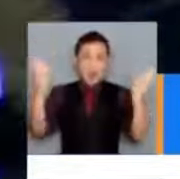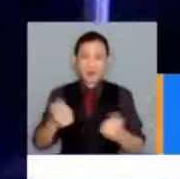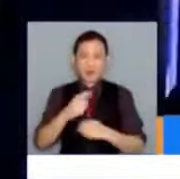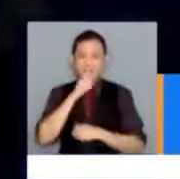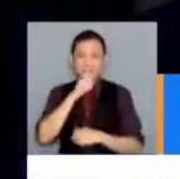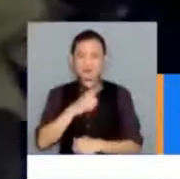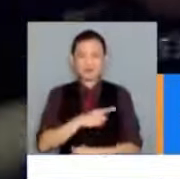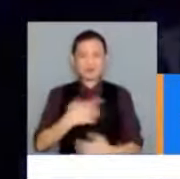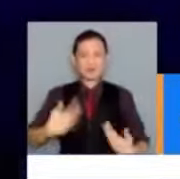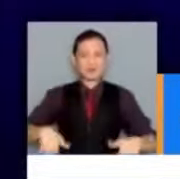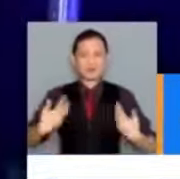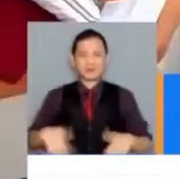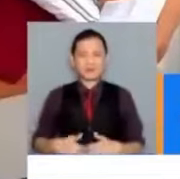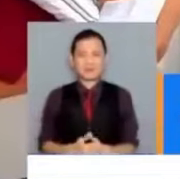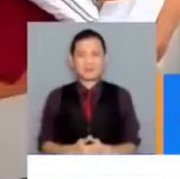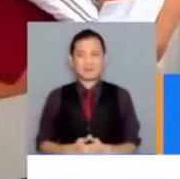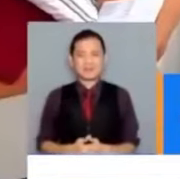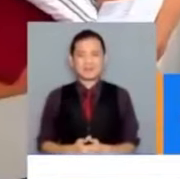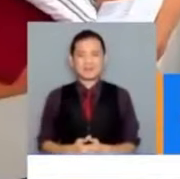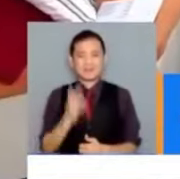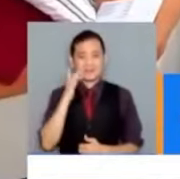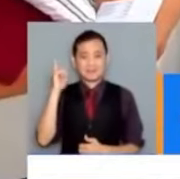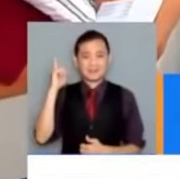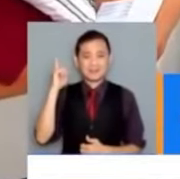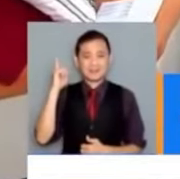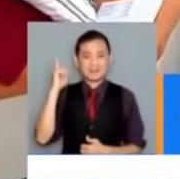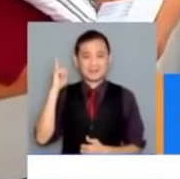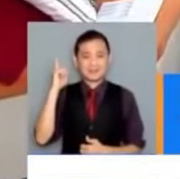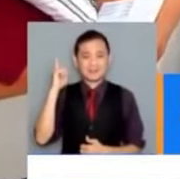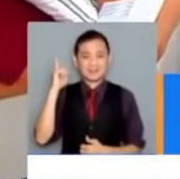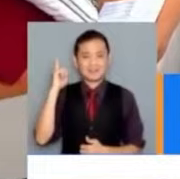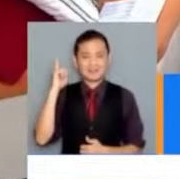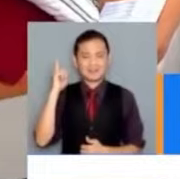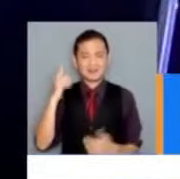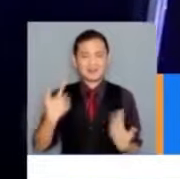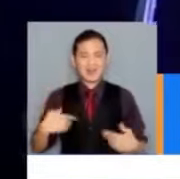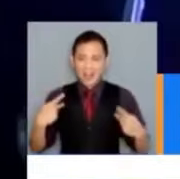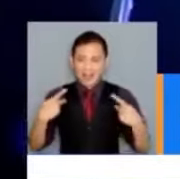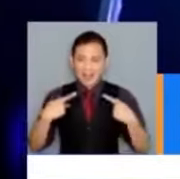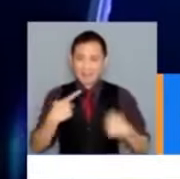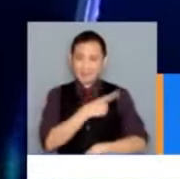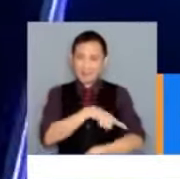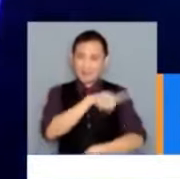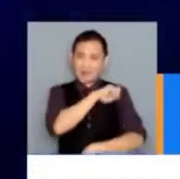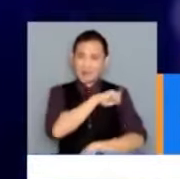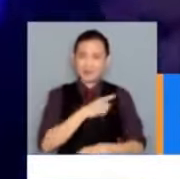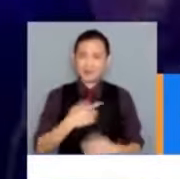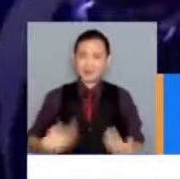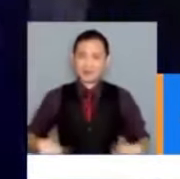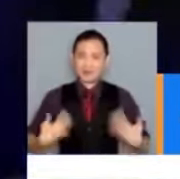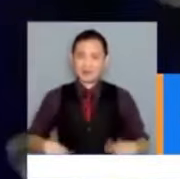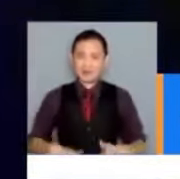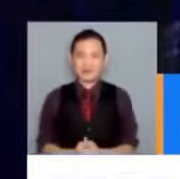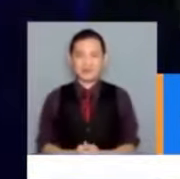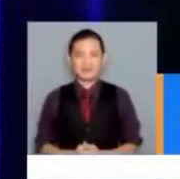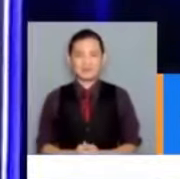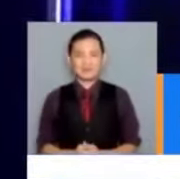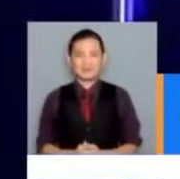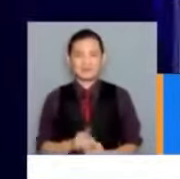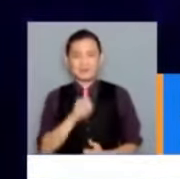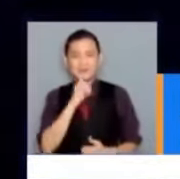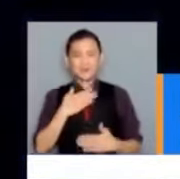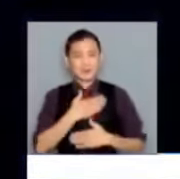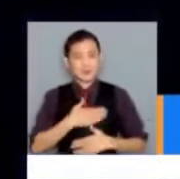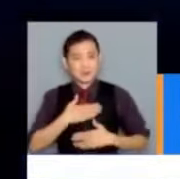yun, nakakatuwa. Ayan yung, I got the power. Kasama ko yung Femme MNL. So, tuwang-tuwa ako kasi Encantadia